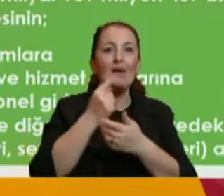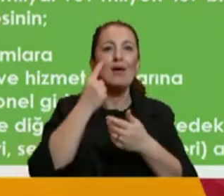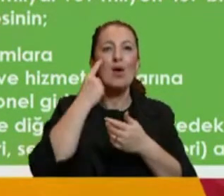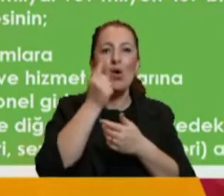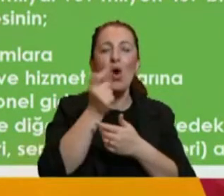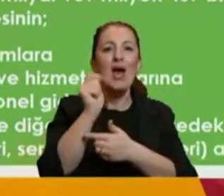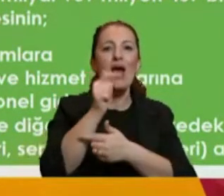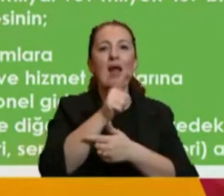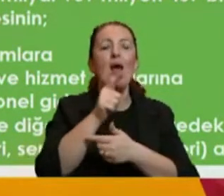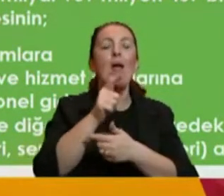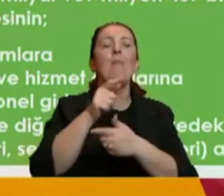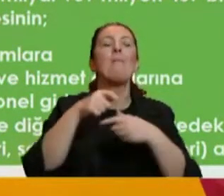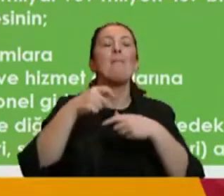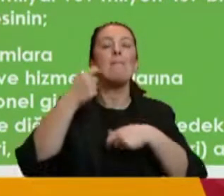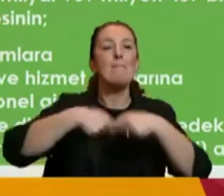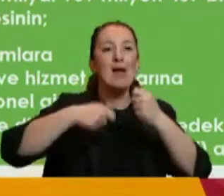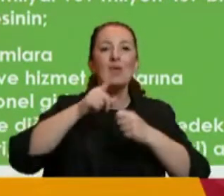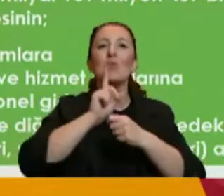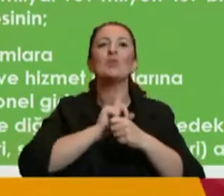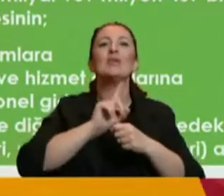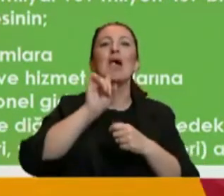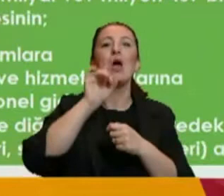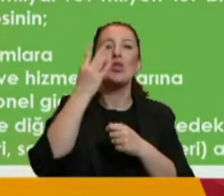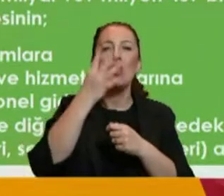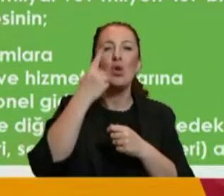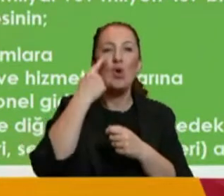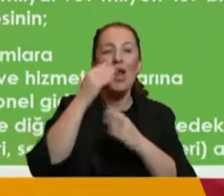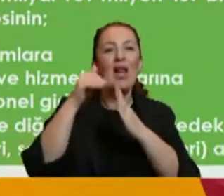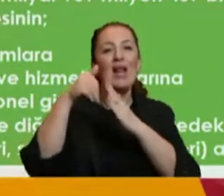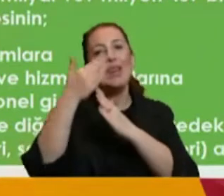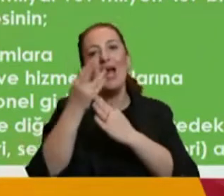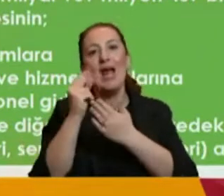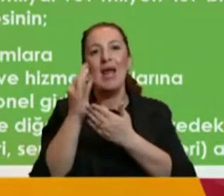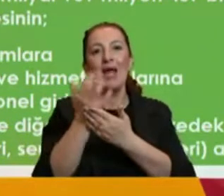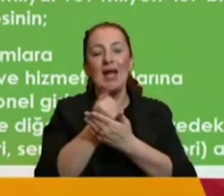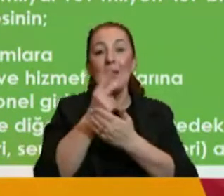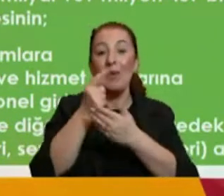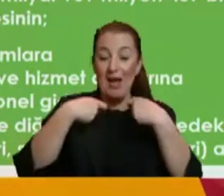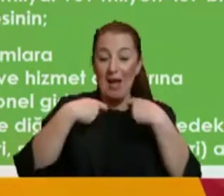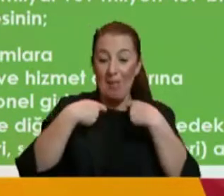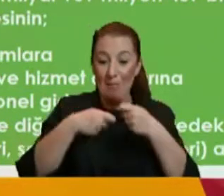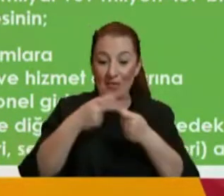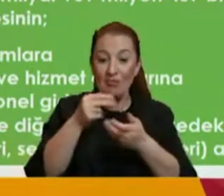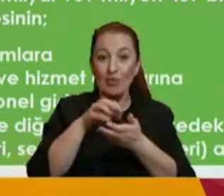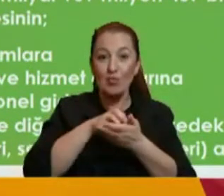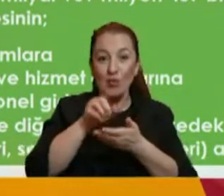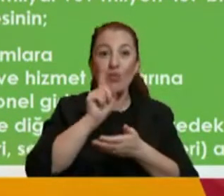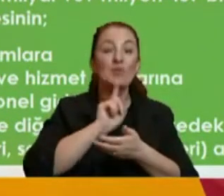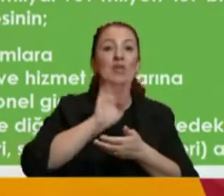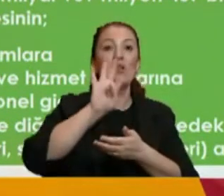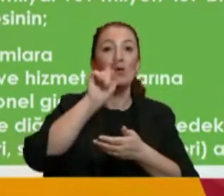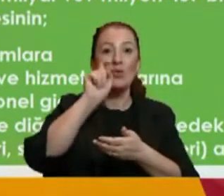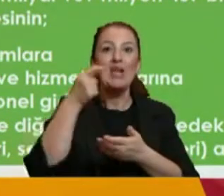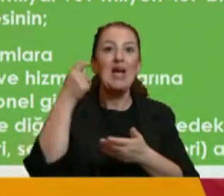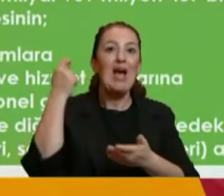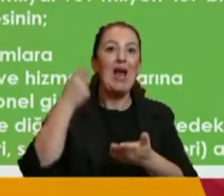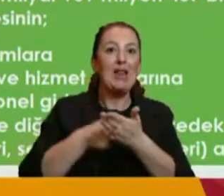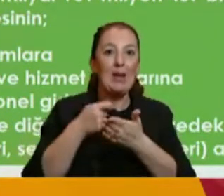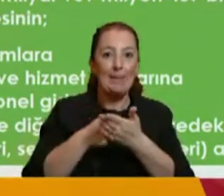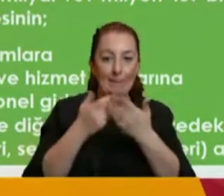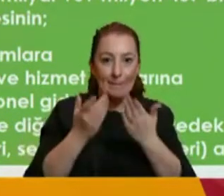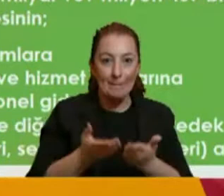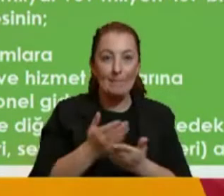Bankası yüz de 4'ü de diğer gelirlerden gider bütçesinin de yüzde 49'u yatırımlara